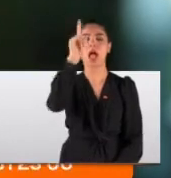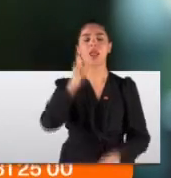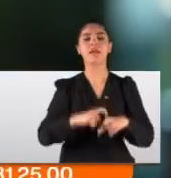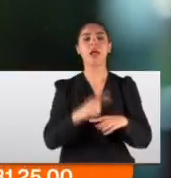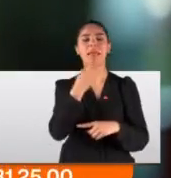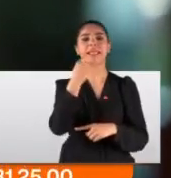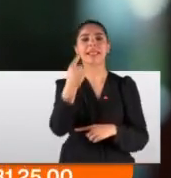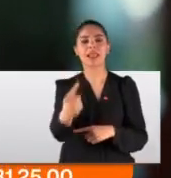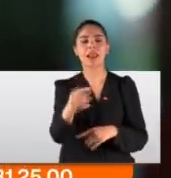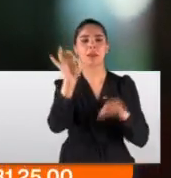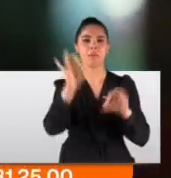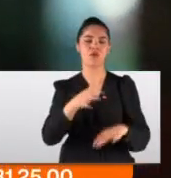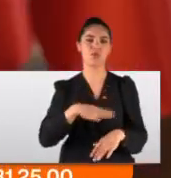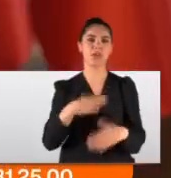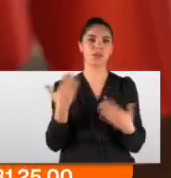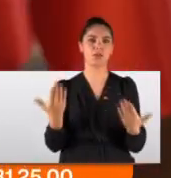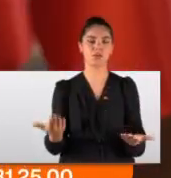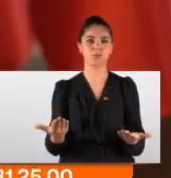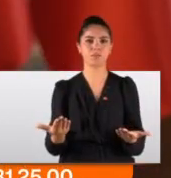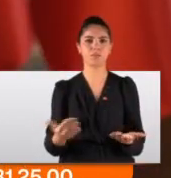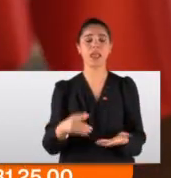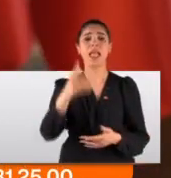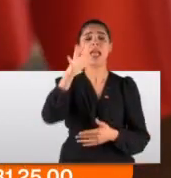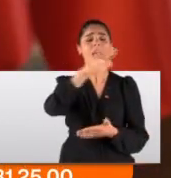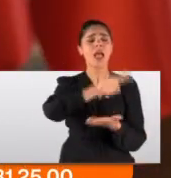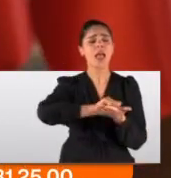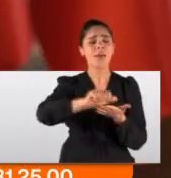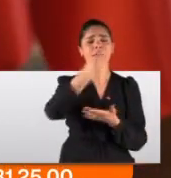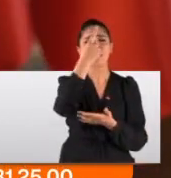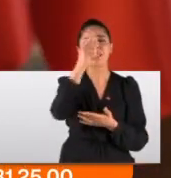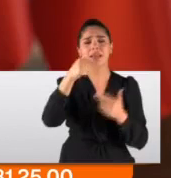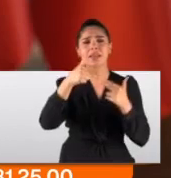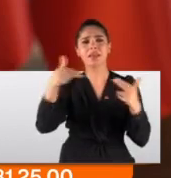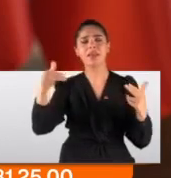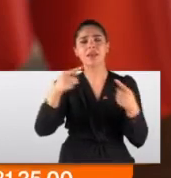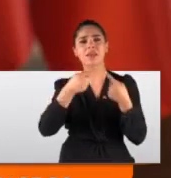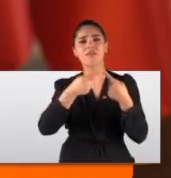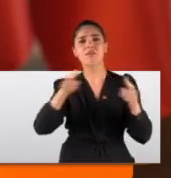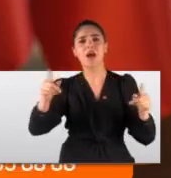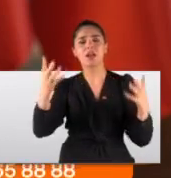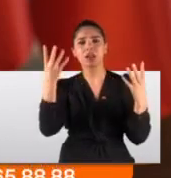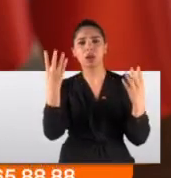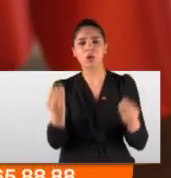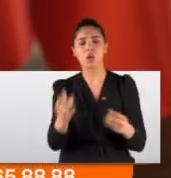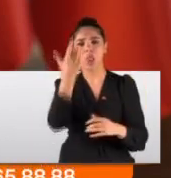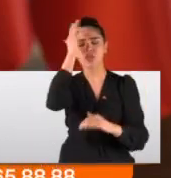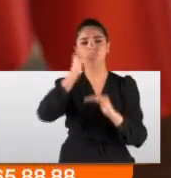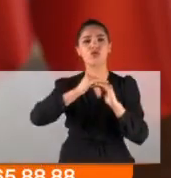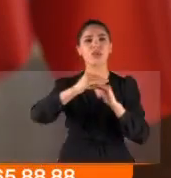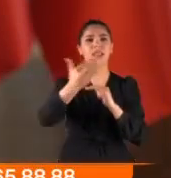rahmet dileyerek başlamak istiyorum. Her birinin hikayesi ayrı bir destan olan